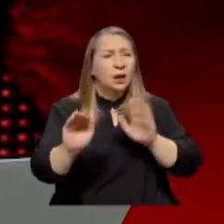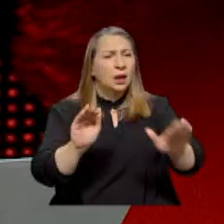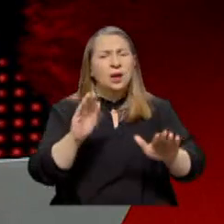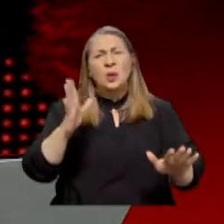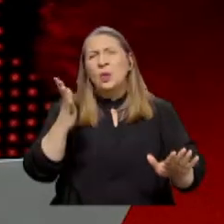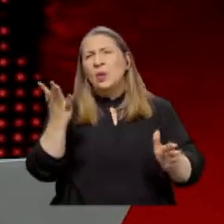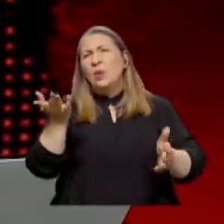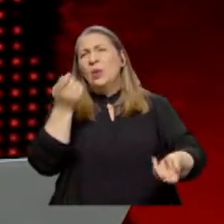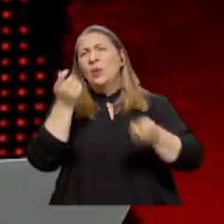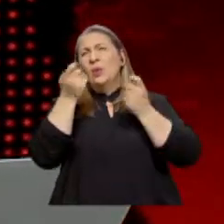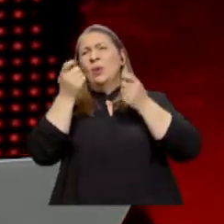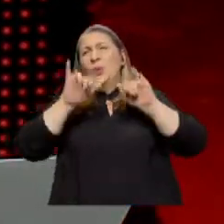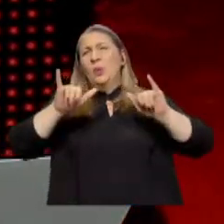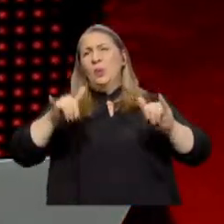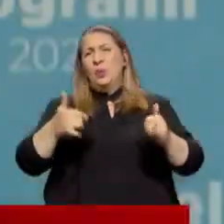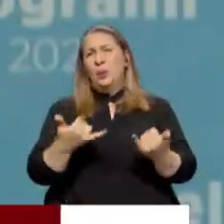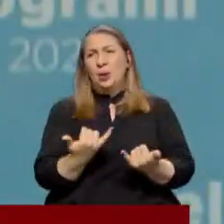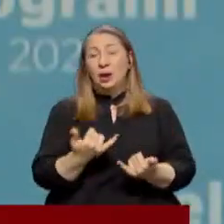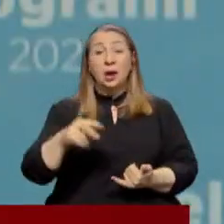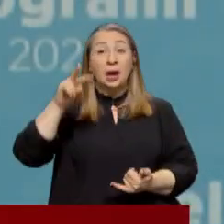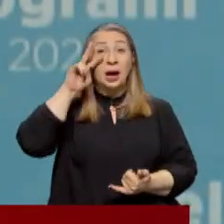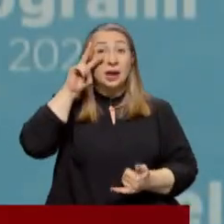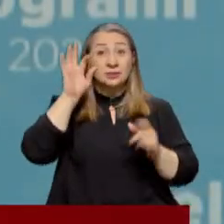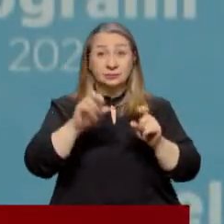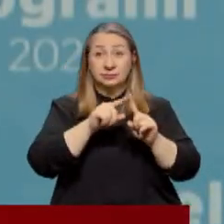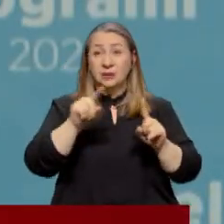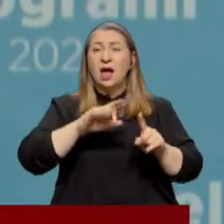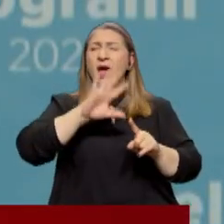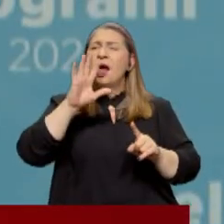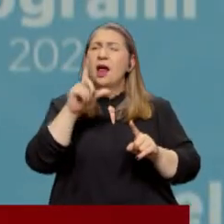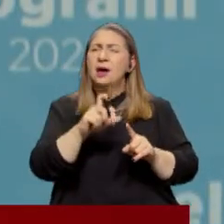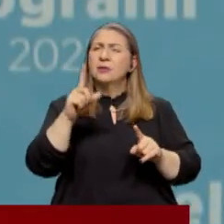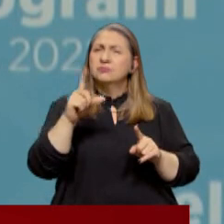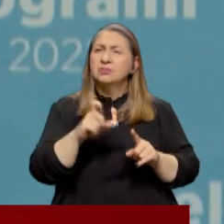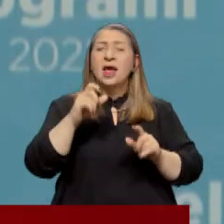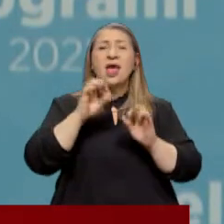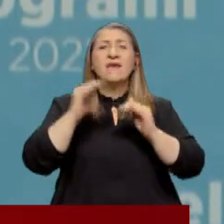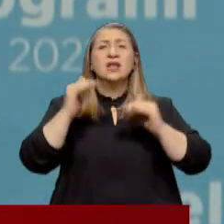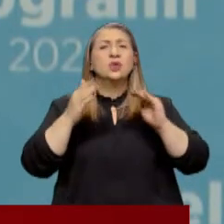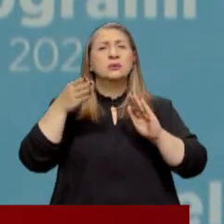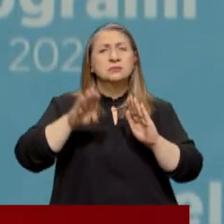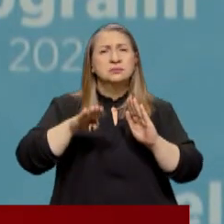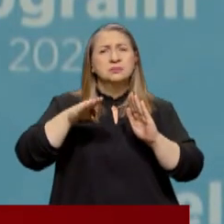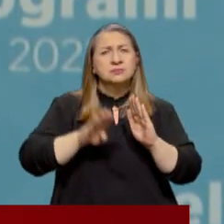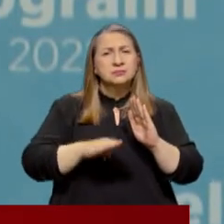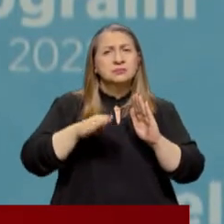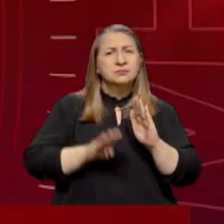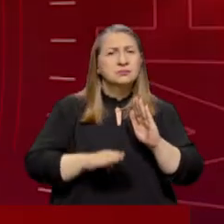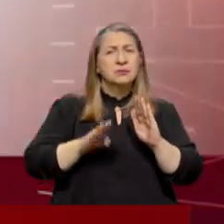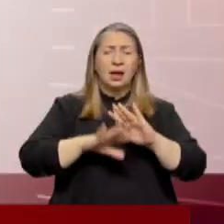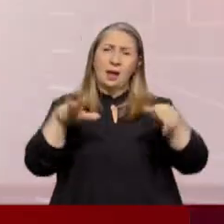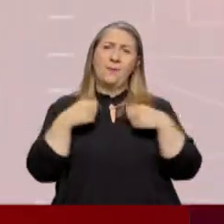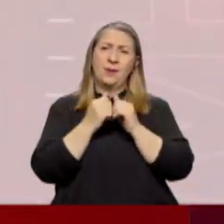bin ah işitti. Aralık ayından itibaren her ay enflasyonun nasıl düştüğünü hep beraber